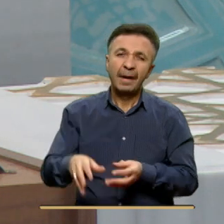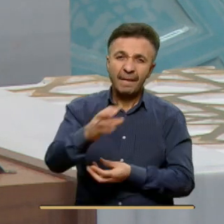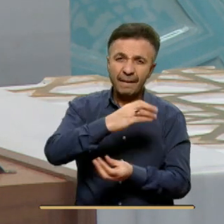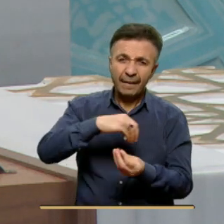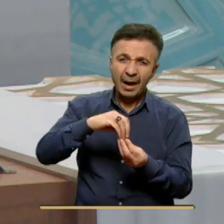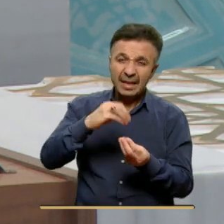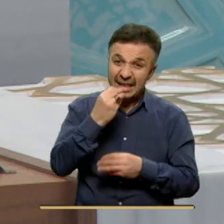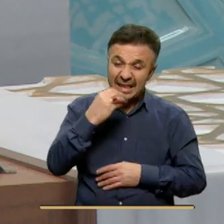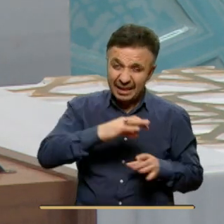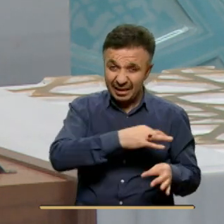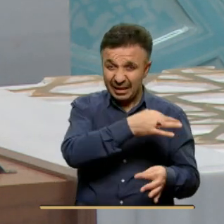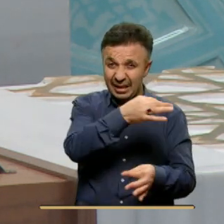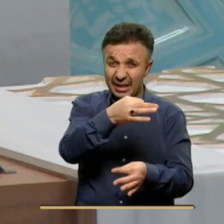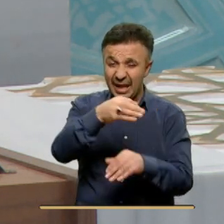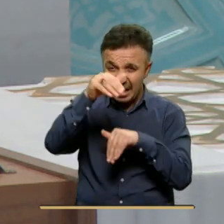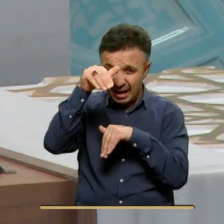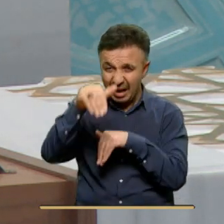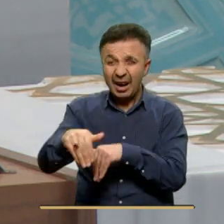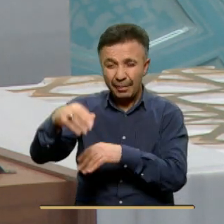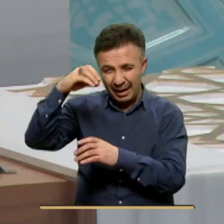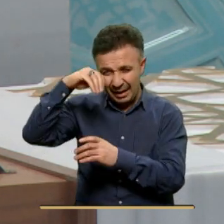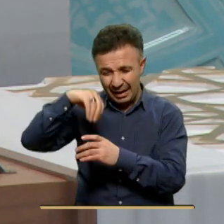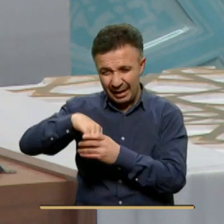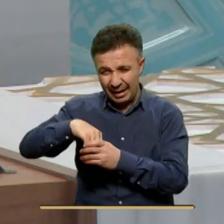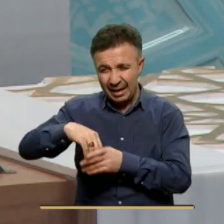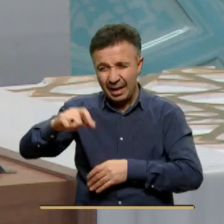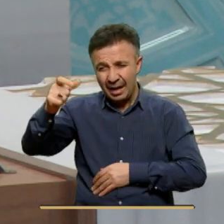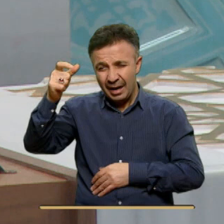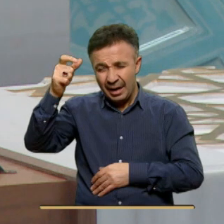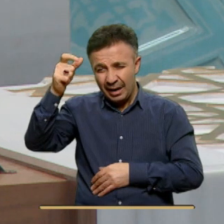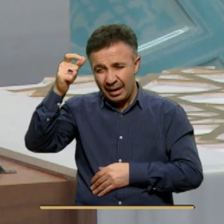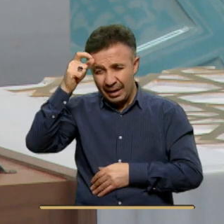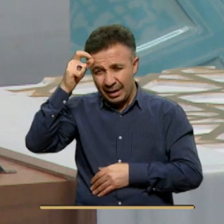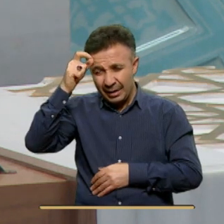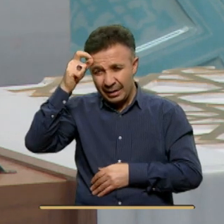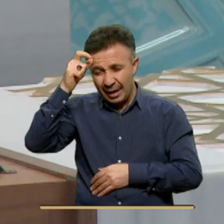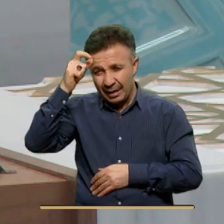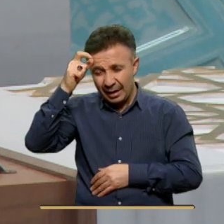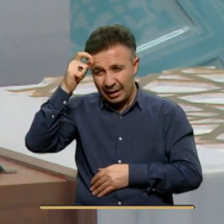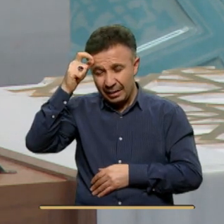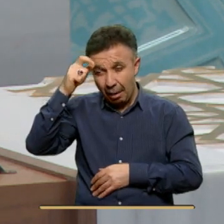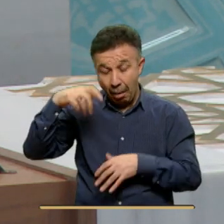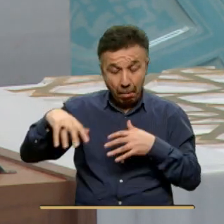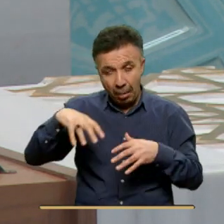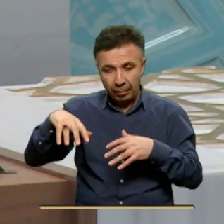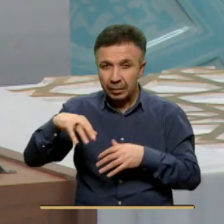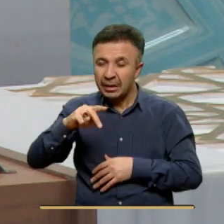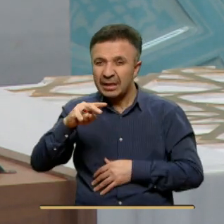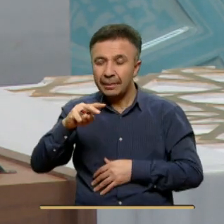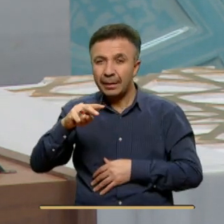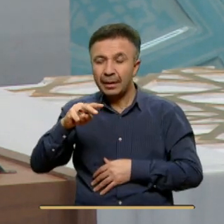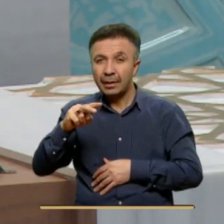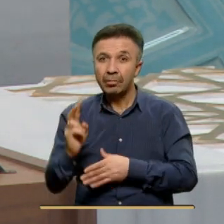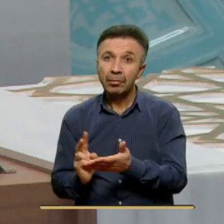yiyenler kabirlerinden şeytanın çarptığı kimsenin kalktığı gibi